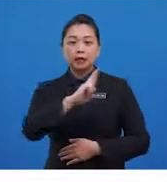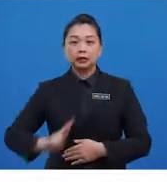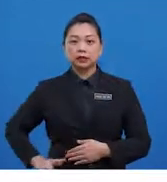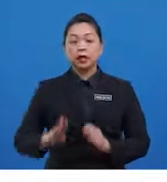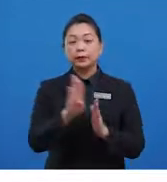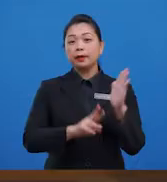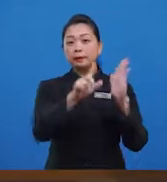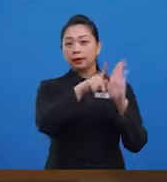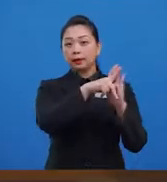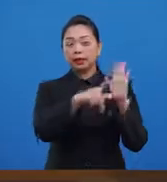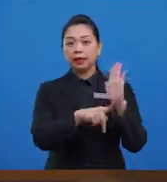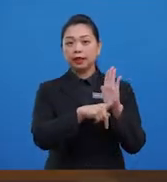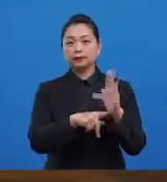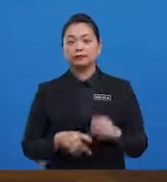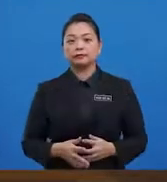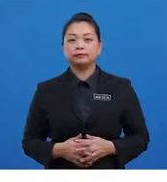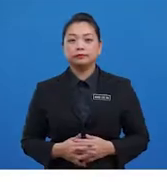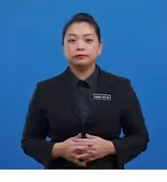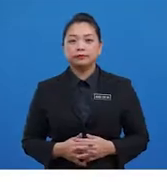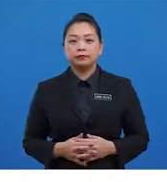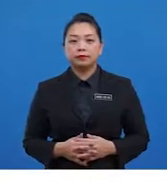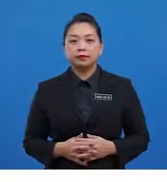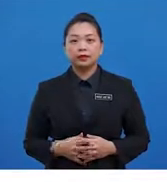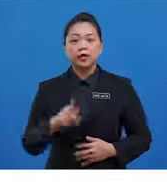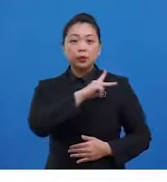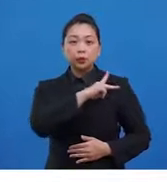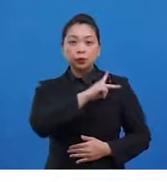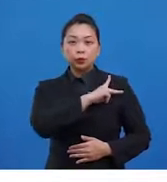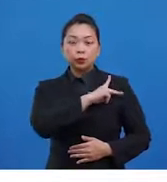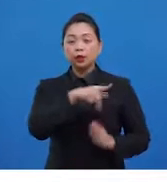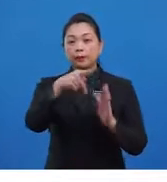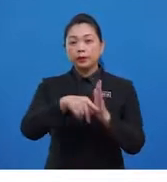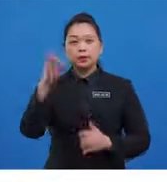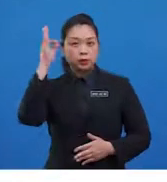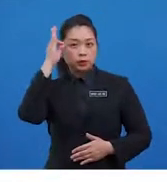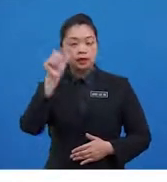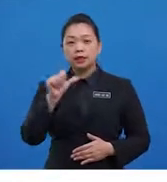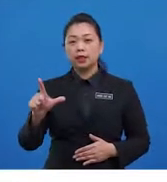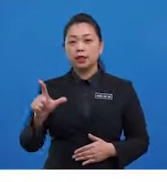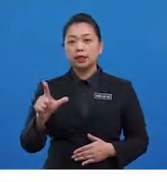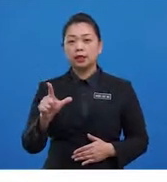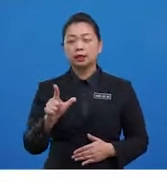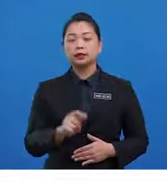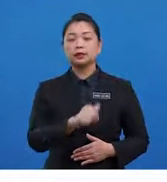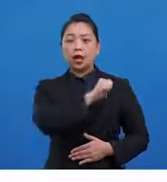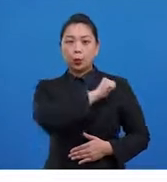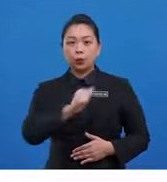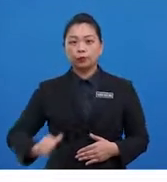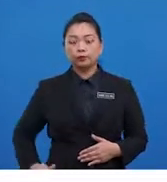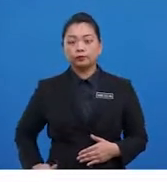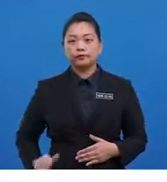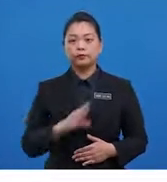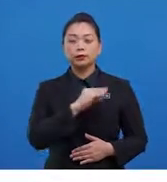berperlembagaan. Seterusnya, ketua persekutuan ialah Seri Paduka Baginda Yang di-Pertuan